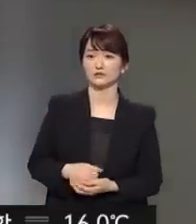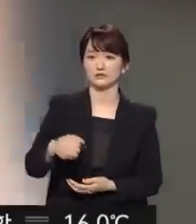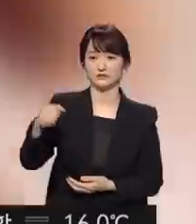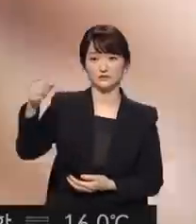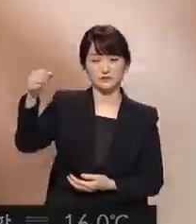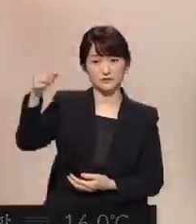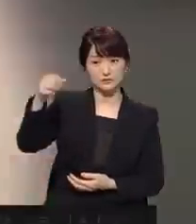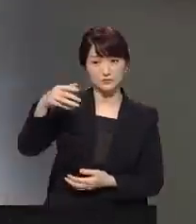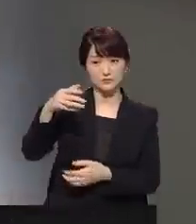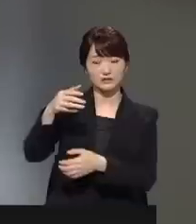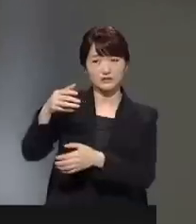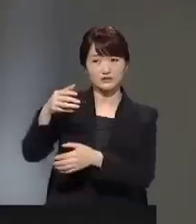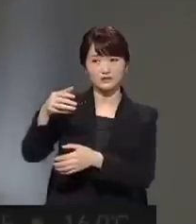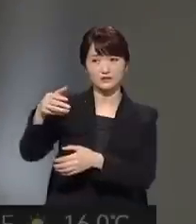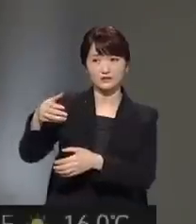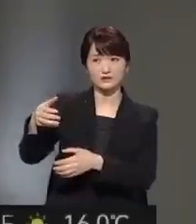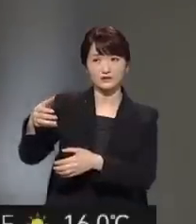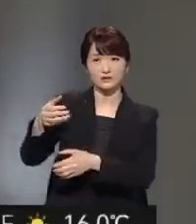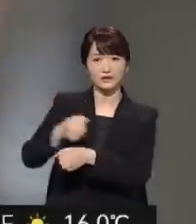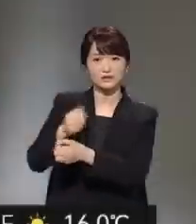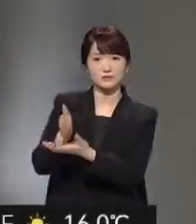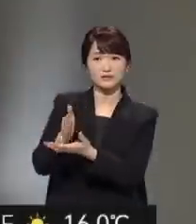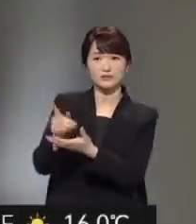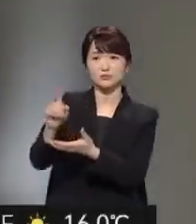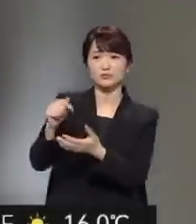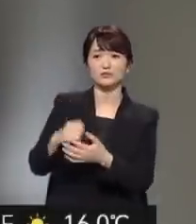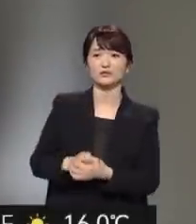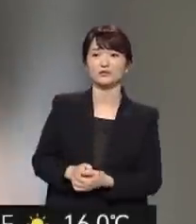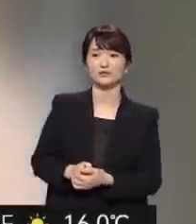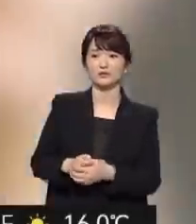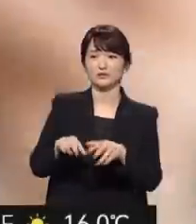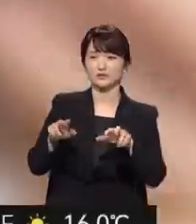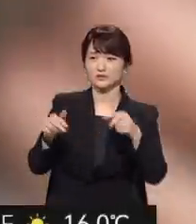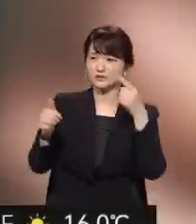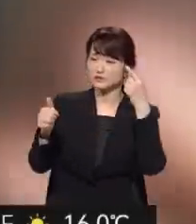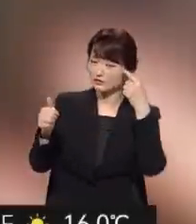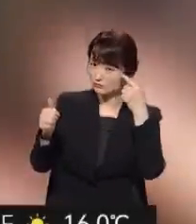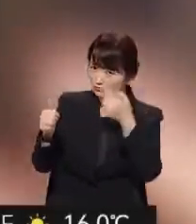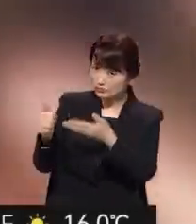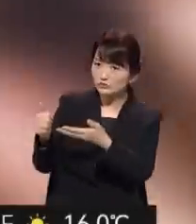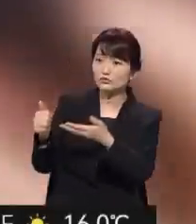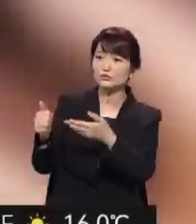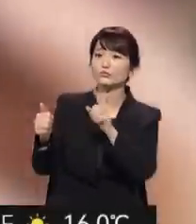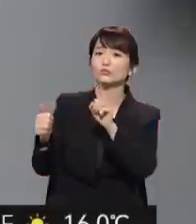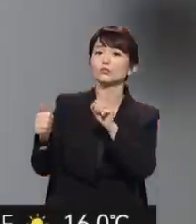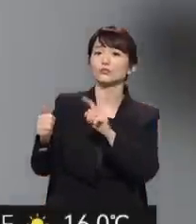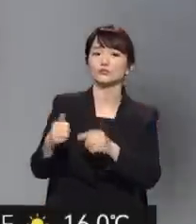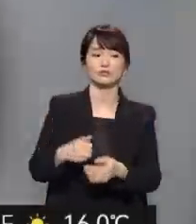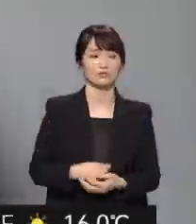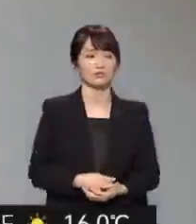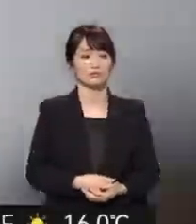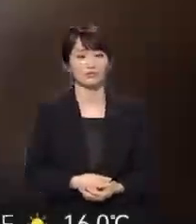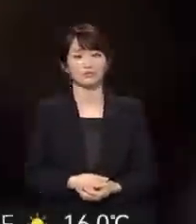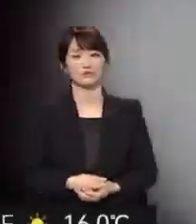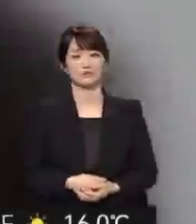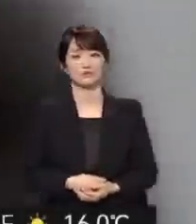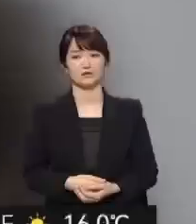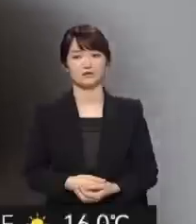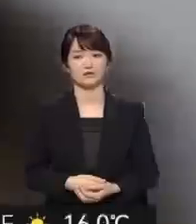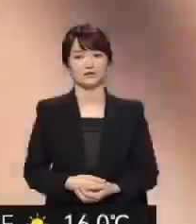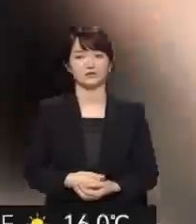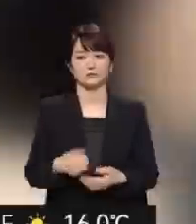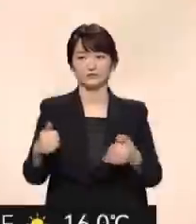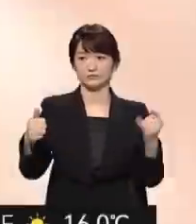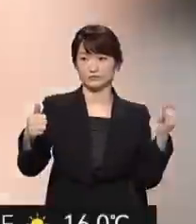하지 말라고. 비야, 뭘 했냐고요? 아, 그래서 물어보잖아요. 뭘요? 아니, 지금... 그래서.